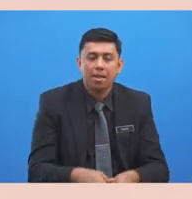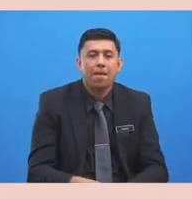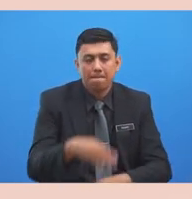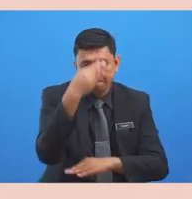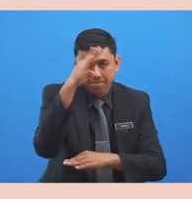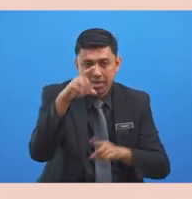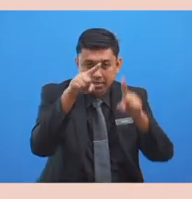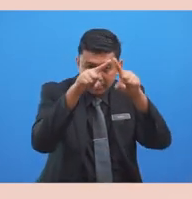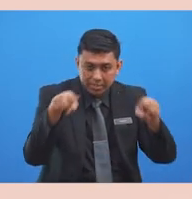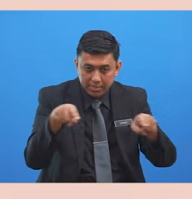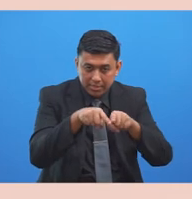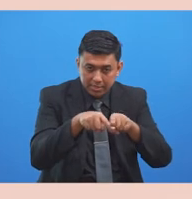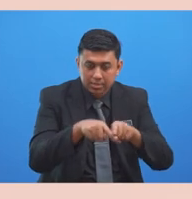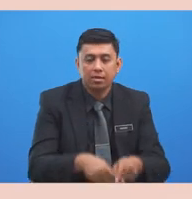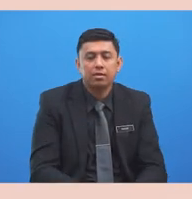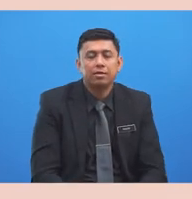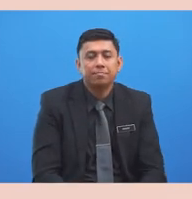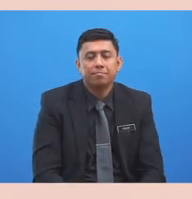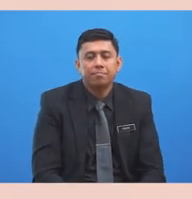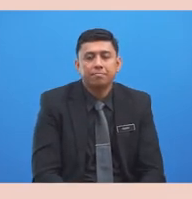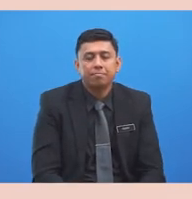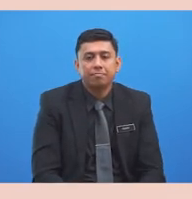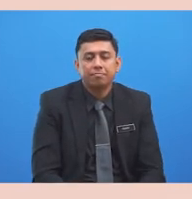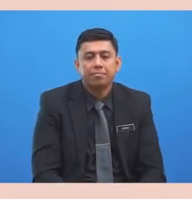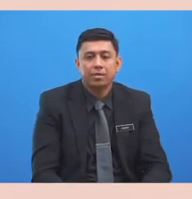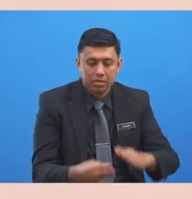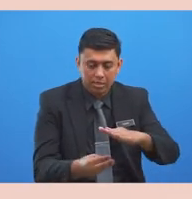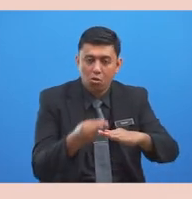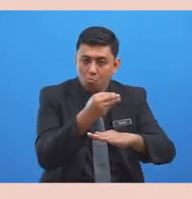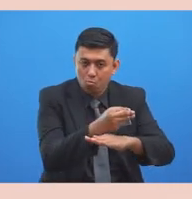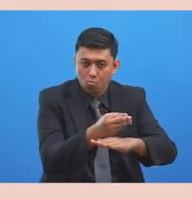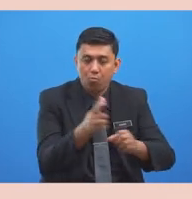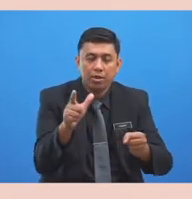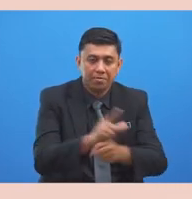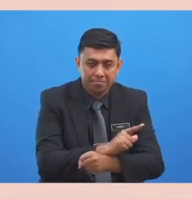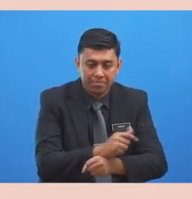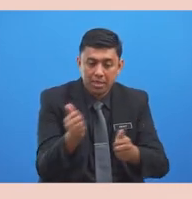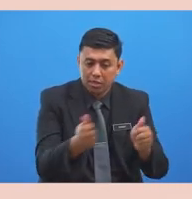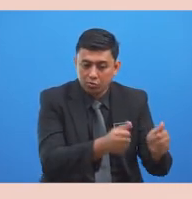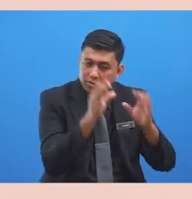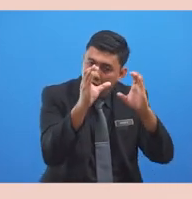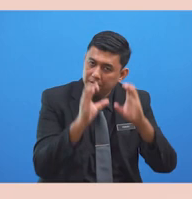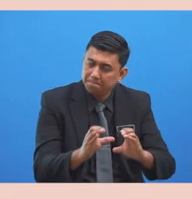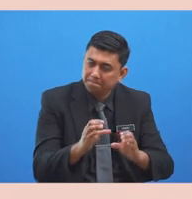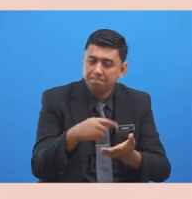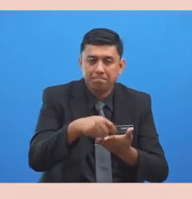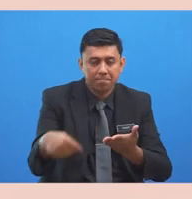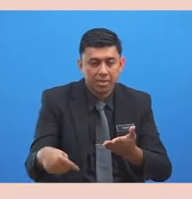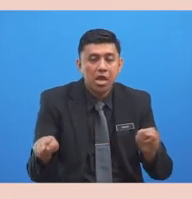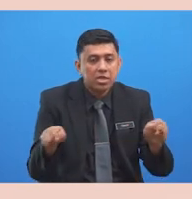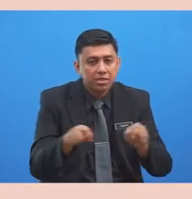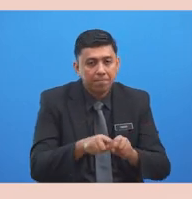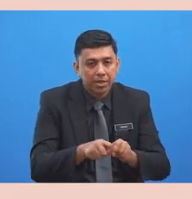bagi segitiga tersebut. Output lengkap bagi atau cara yang ditulis